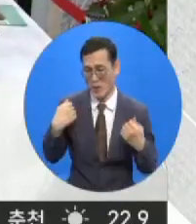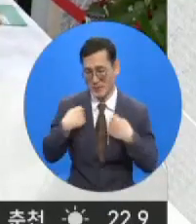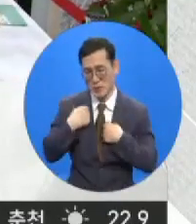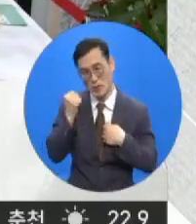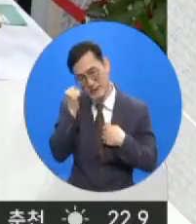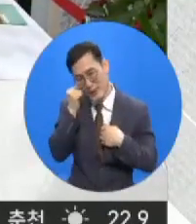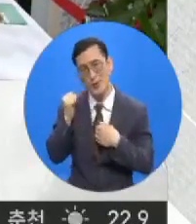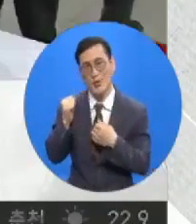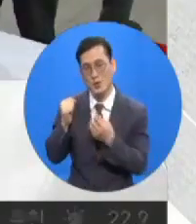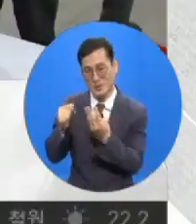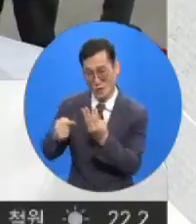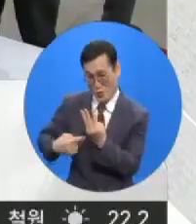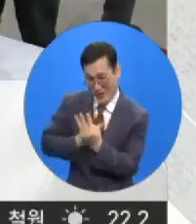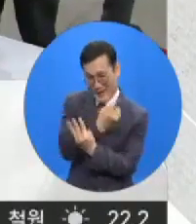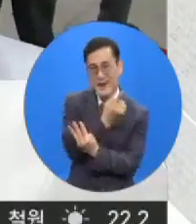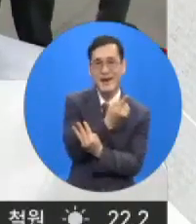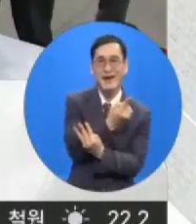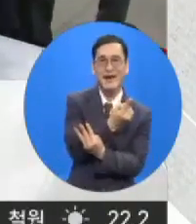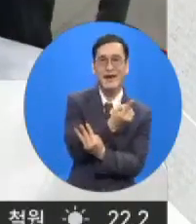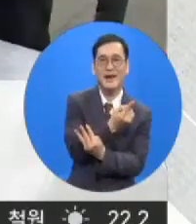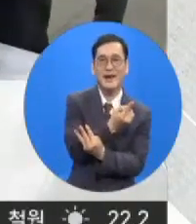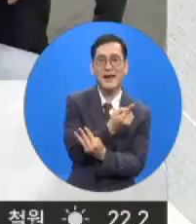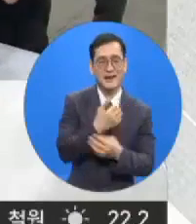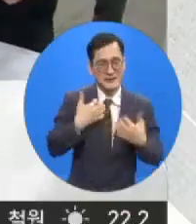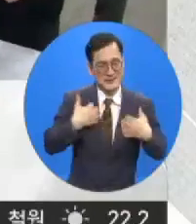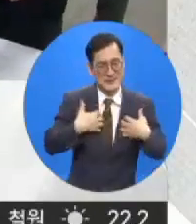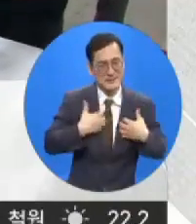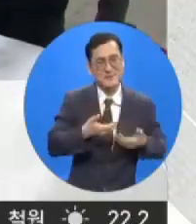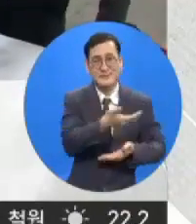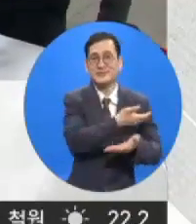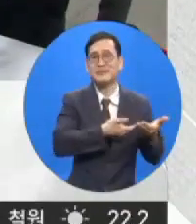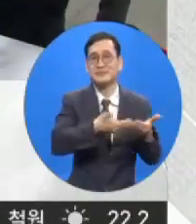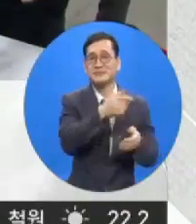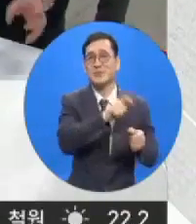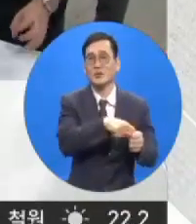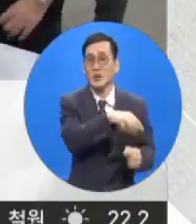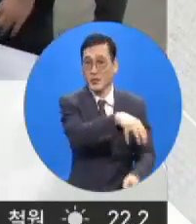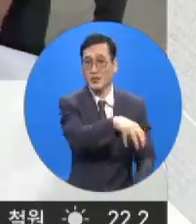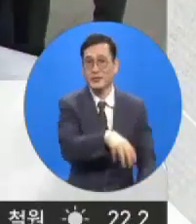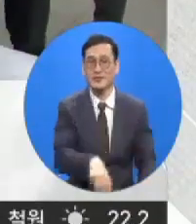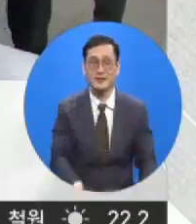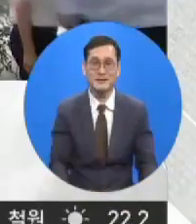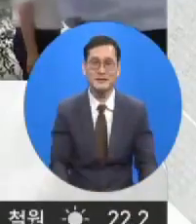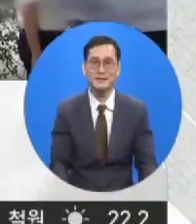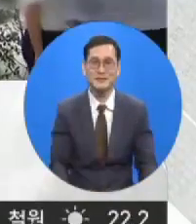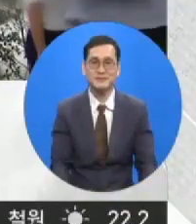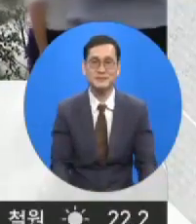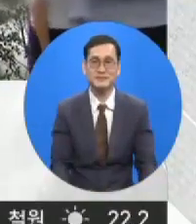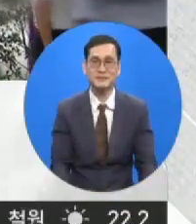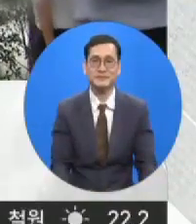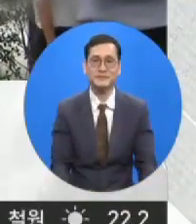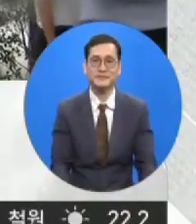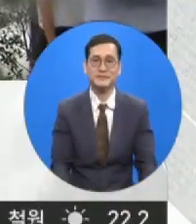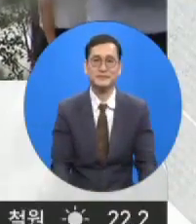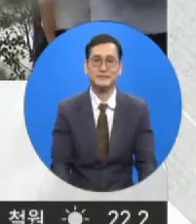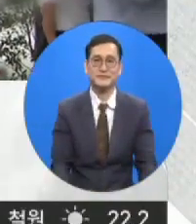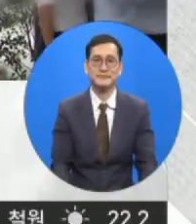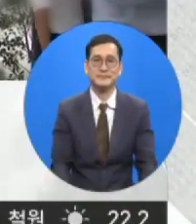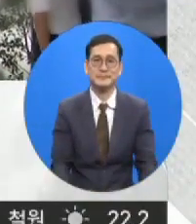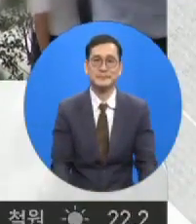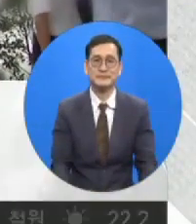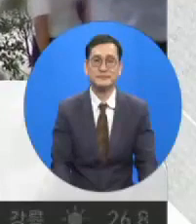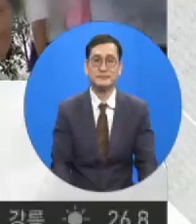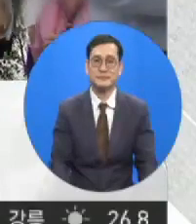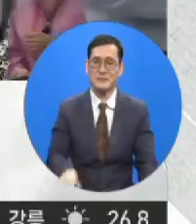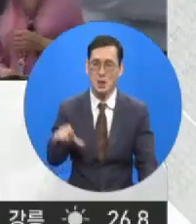기본 시설이라기보다는 말씀하신 것처럼 서로 즐기고 뭐 이렇게 하기 위한 공간으로 규정을 해놓은 거거든요. 근데 이 위기